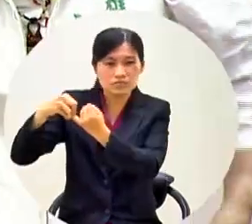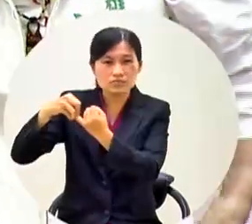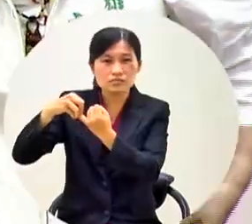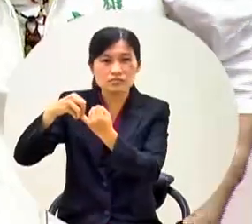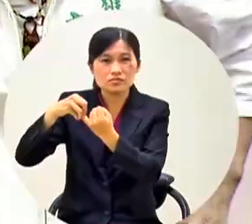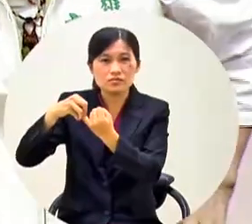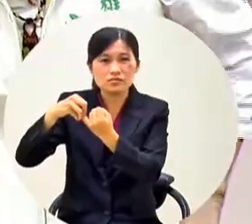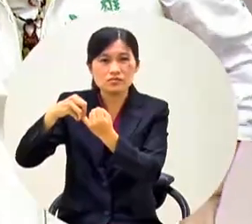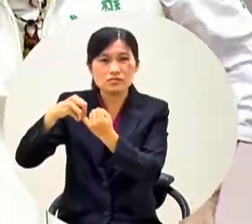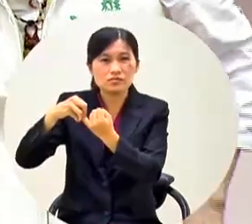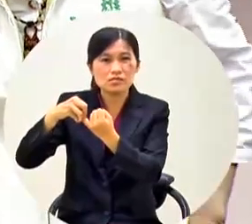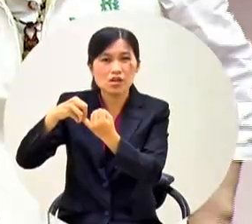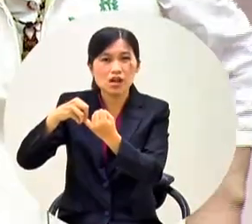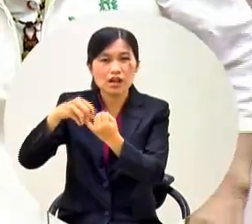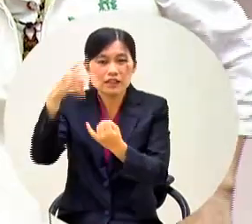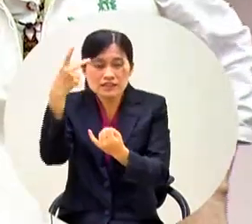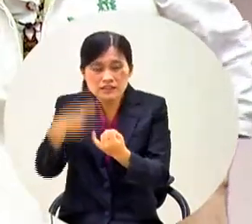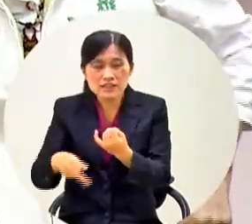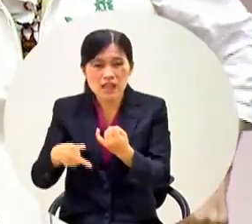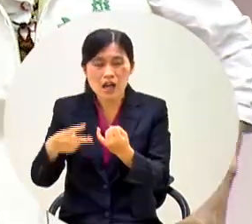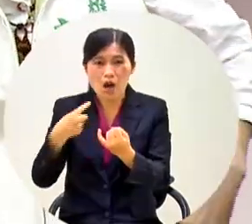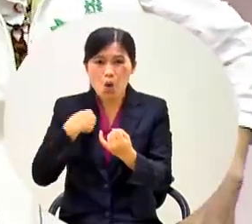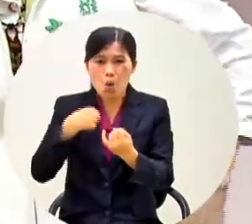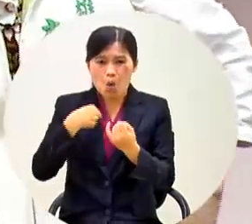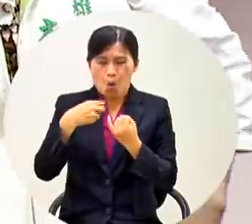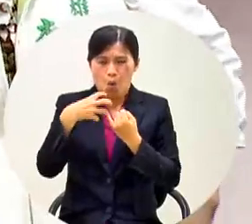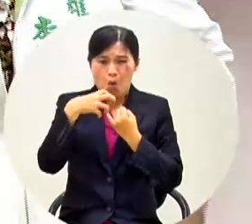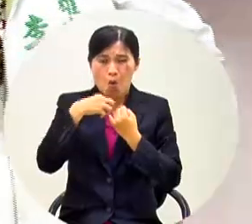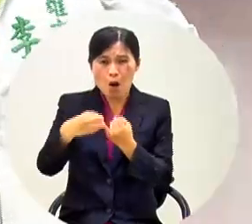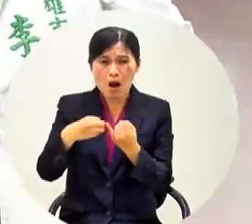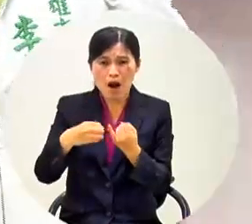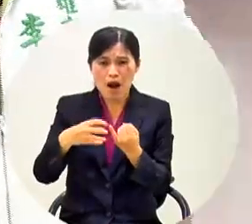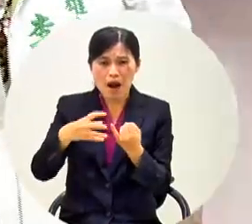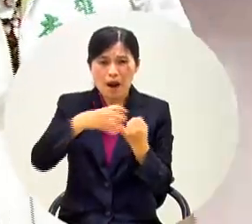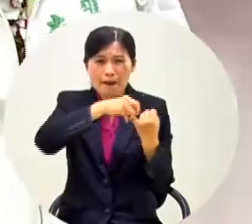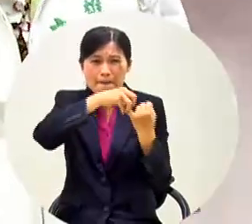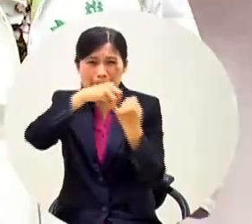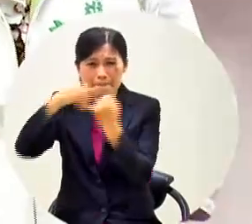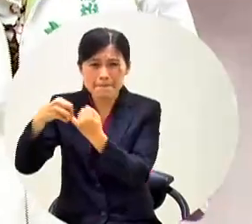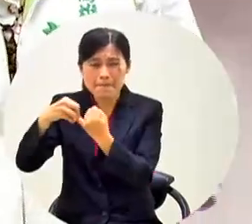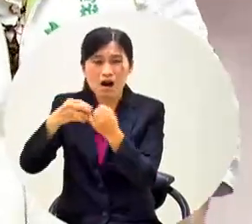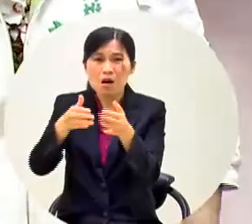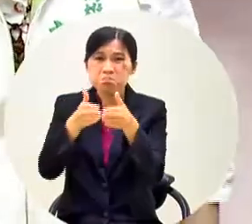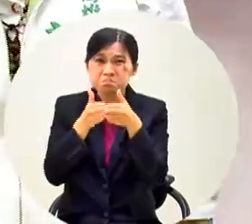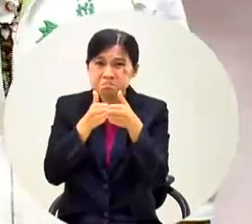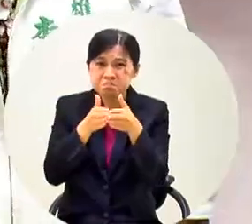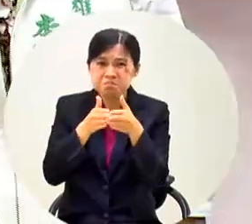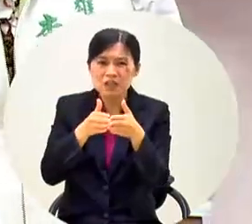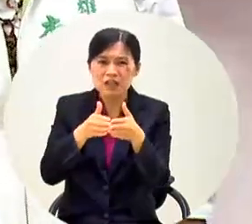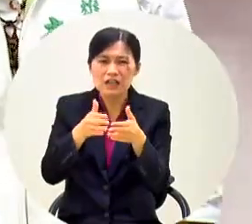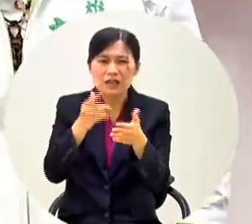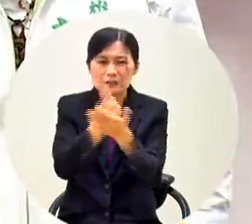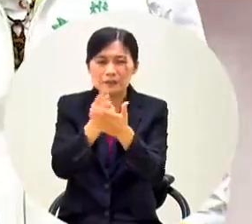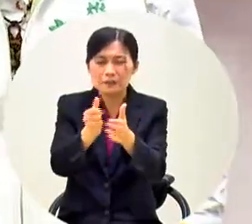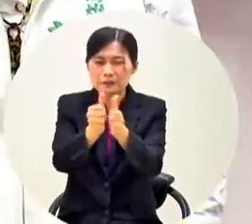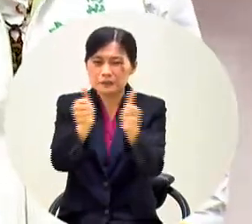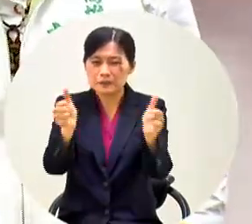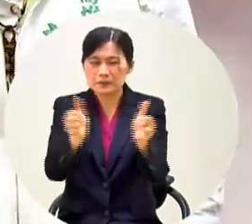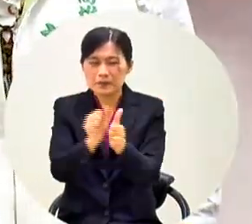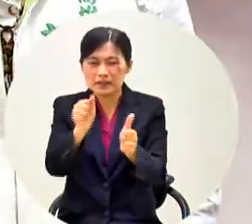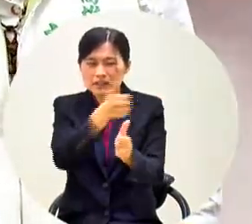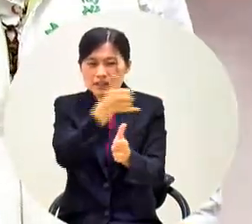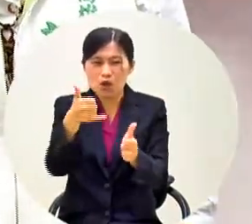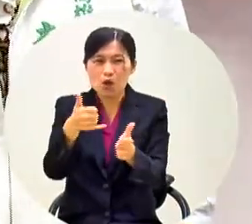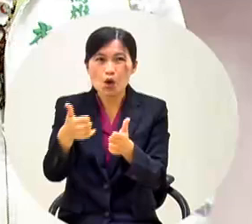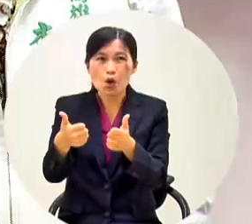我，为了要把我拖出去，所有的男性议员使出全力在对我动手动脚。